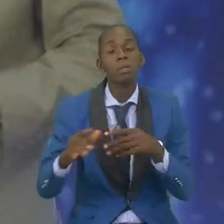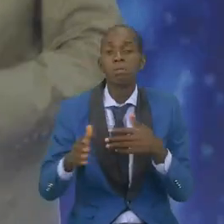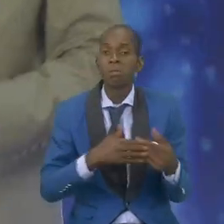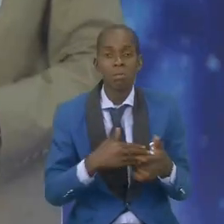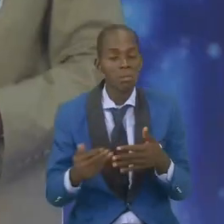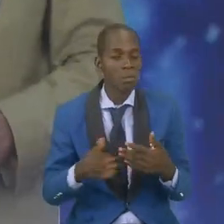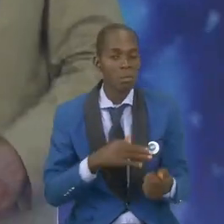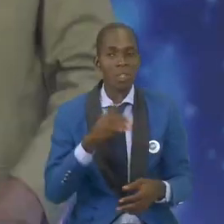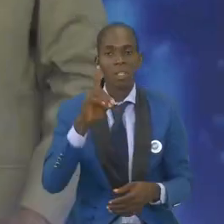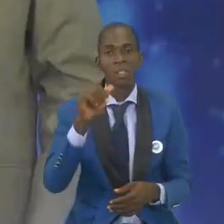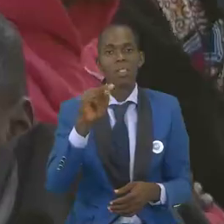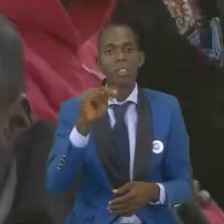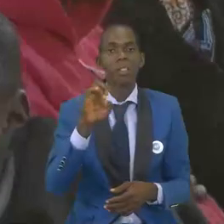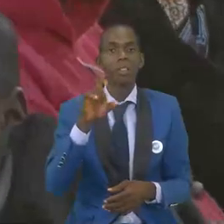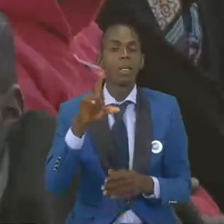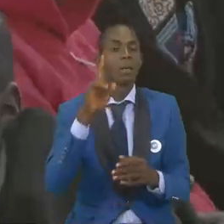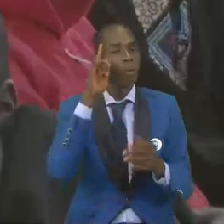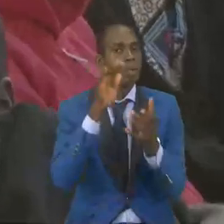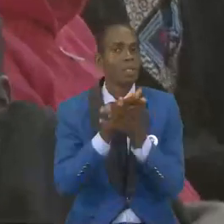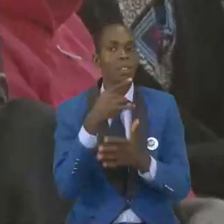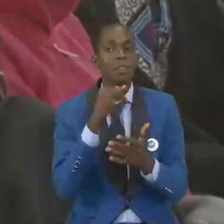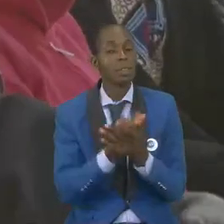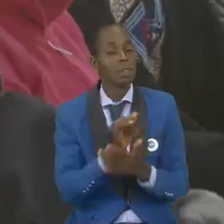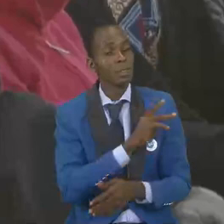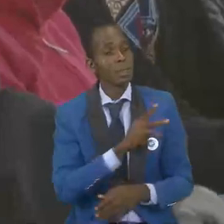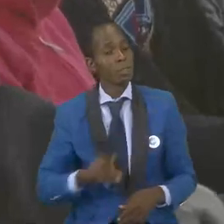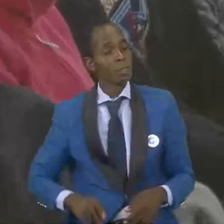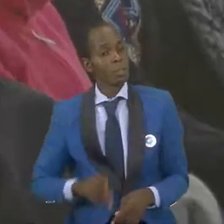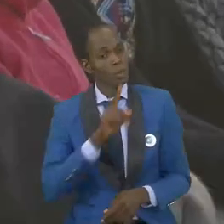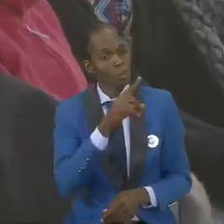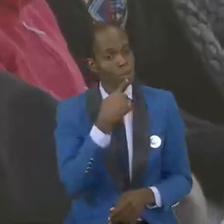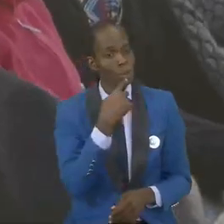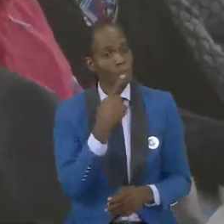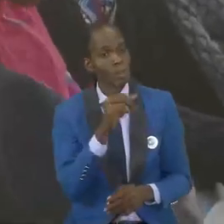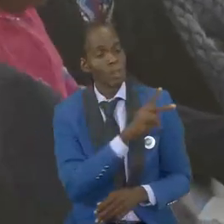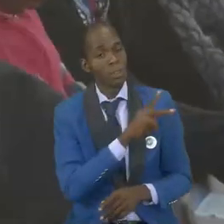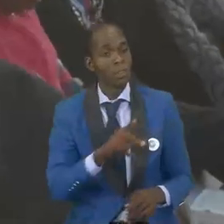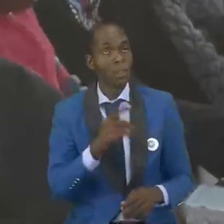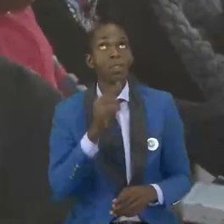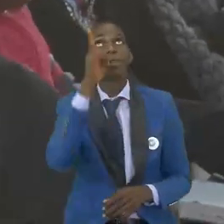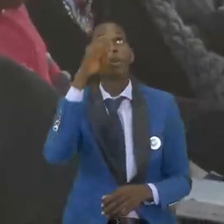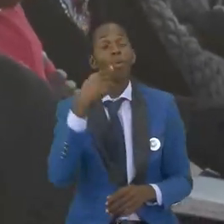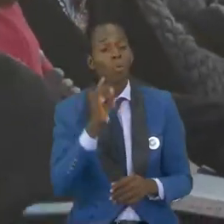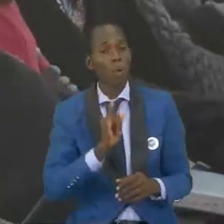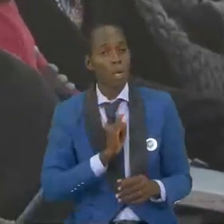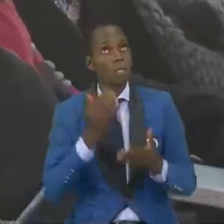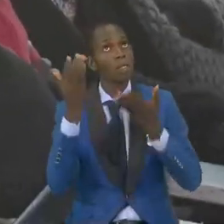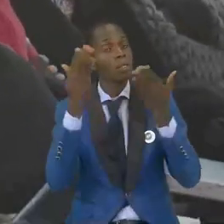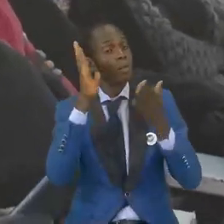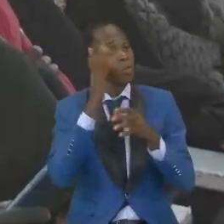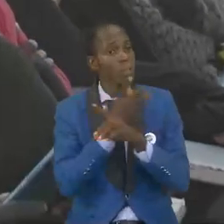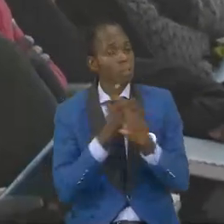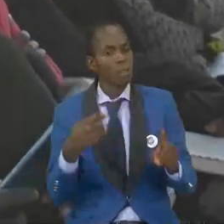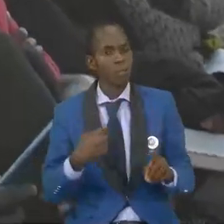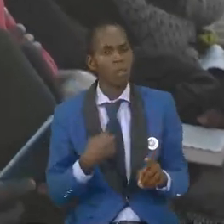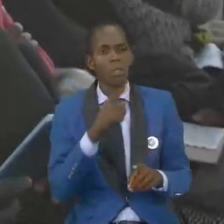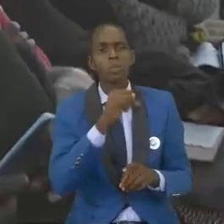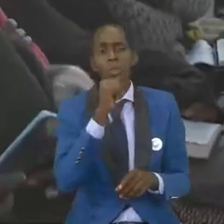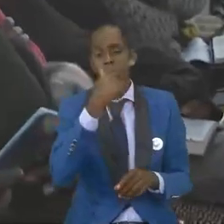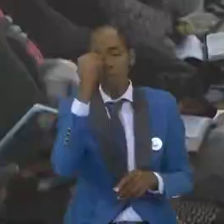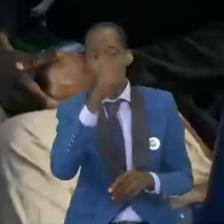pas vraiment à cela. Mais tout de même, Daniel croyait. Il a dit, « Roi, le Dieu que